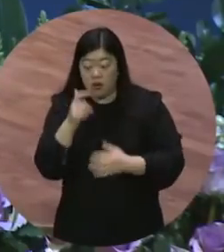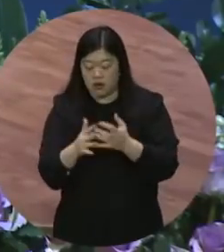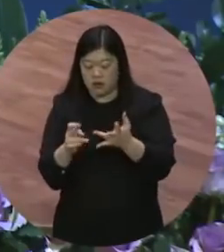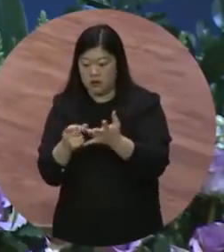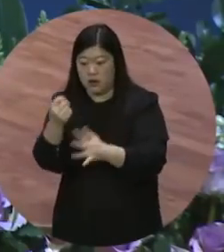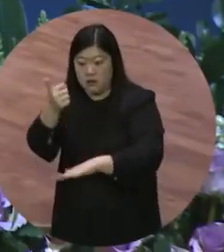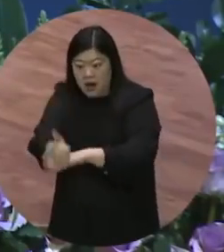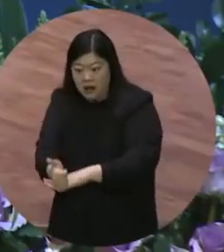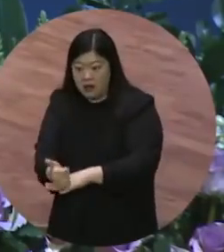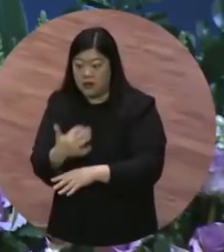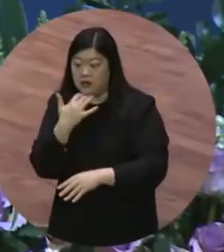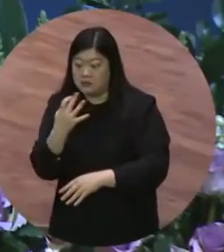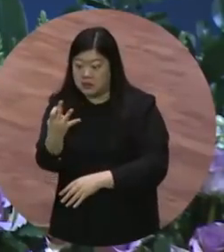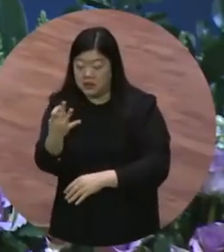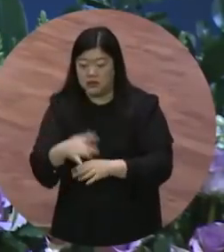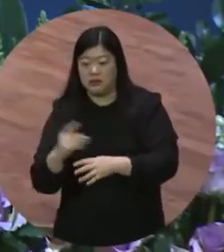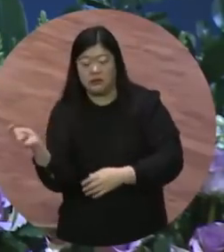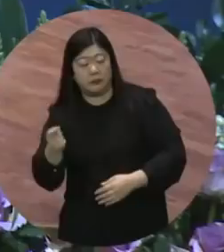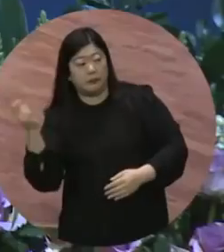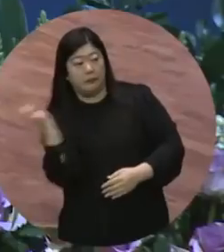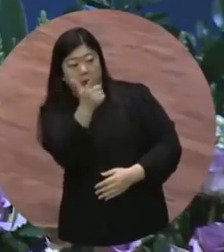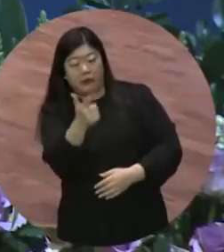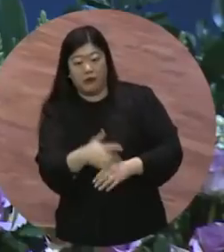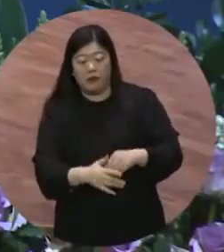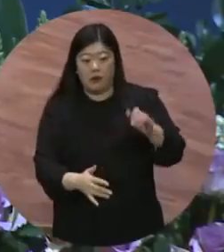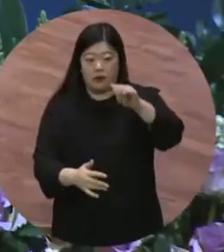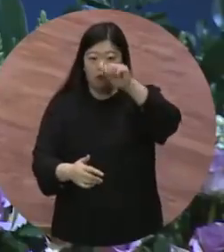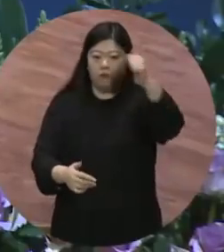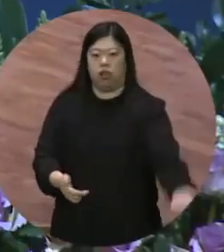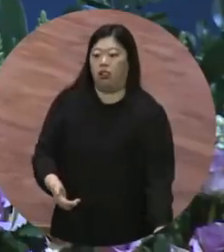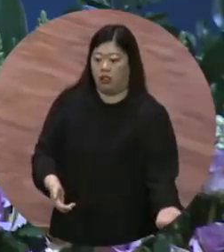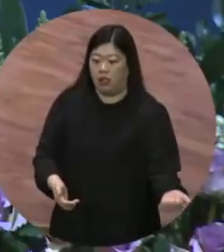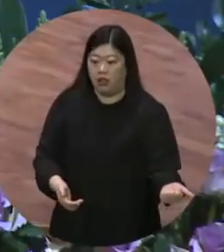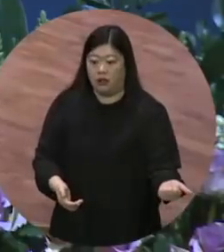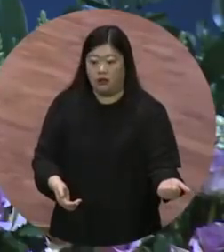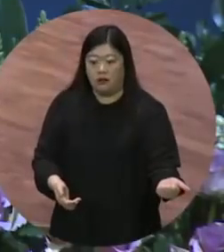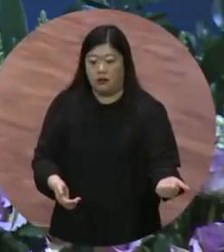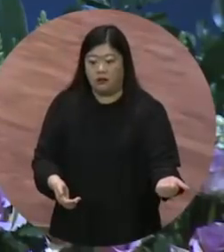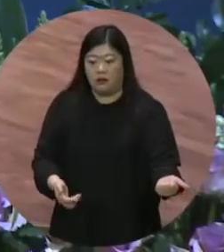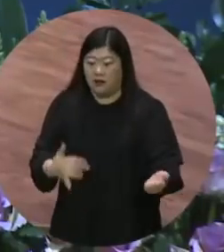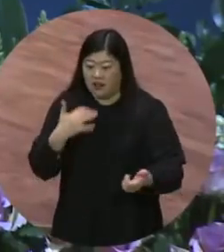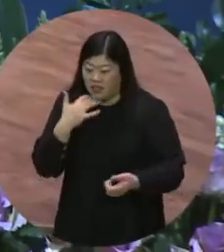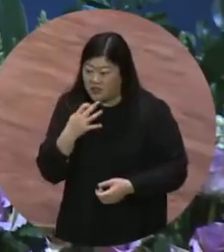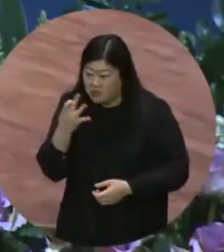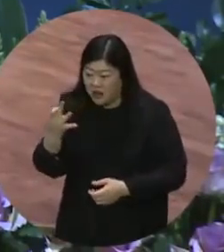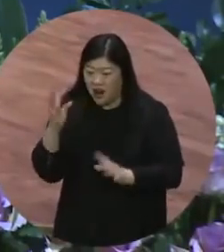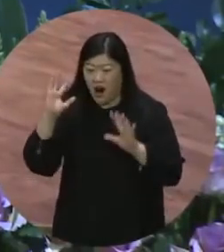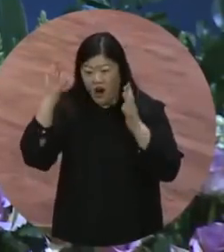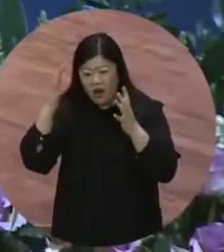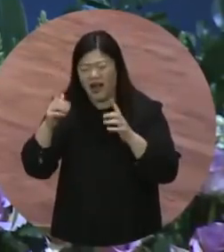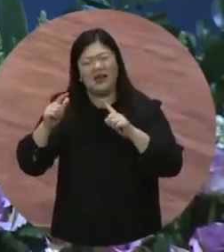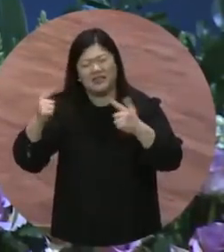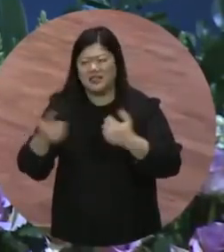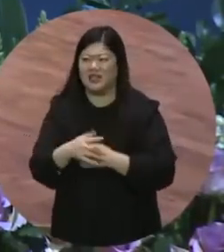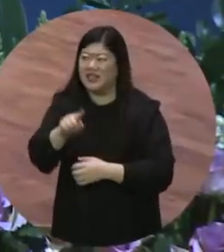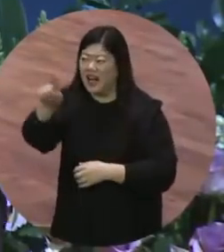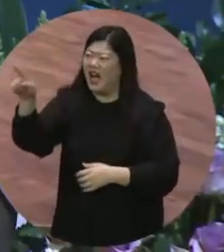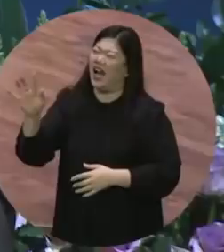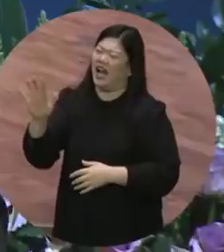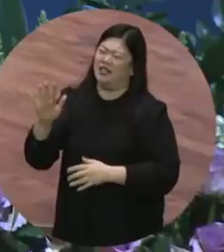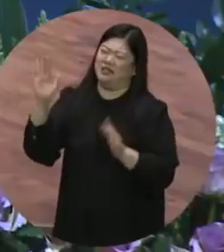국가의 재앙을 꺾어버렸어요. 마냥 어린 게 아니거든요. 알 건 다 합니다.